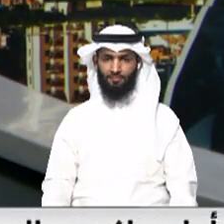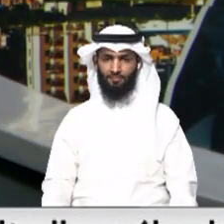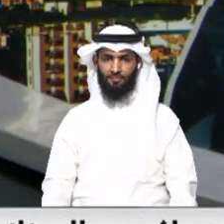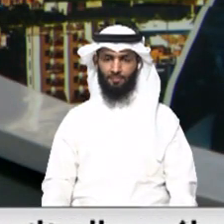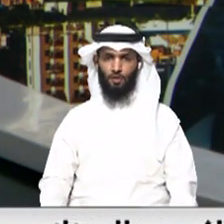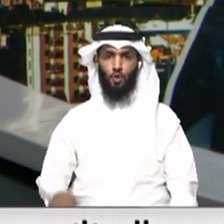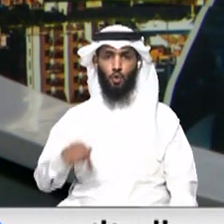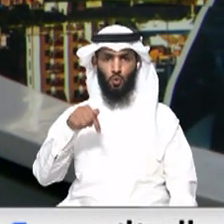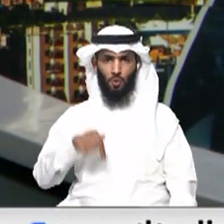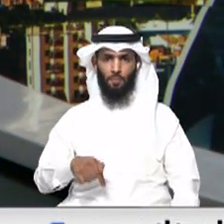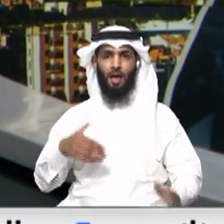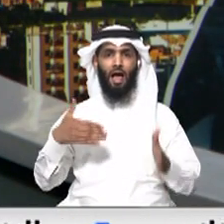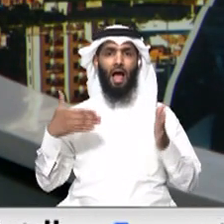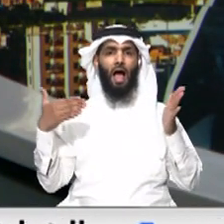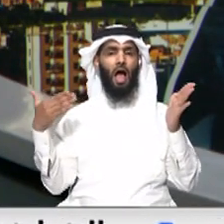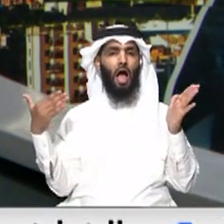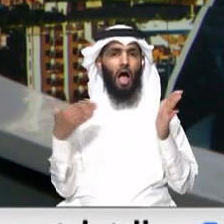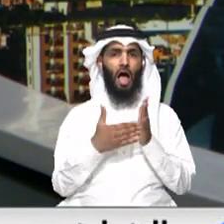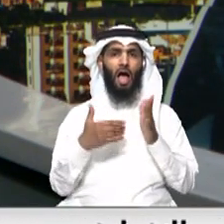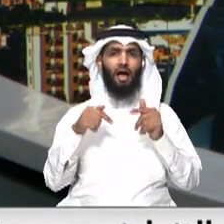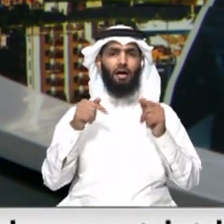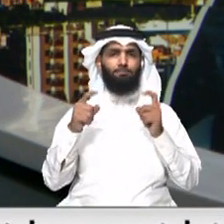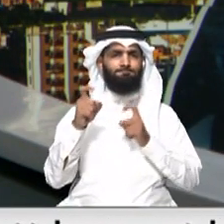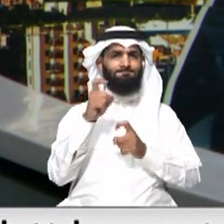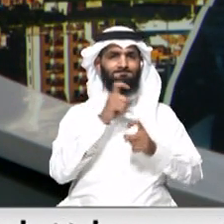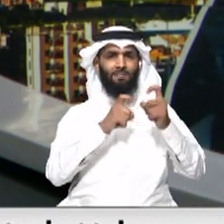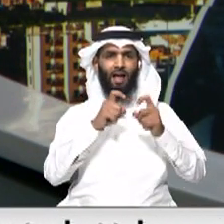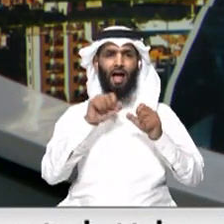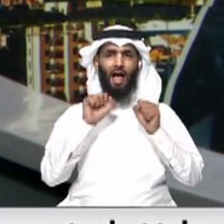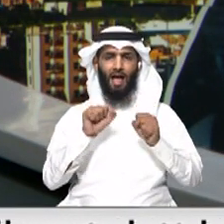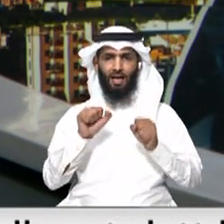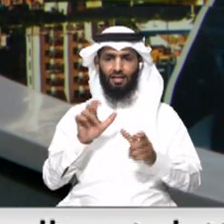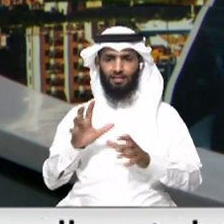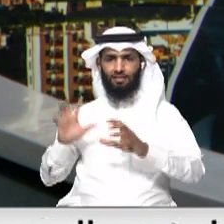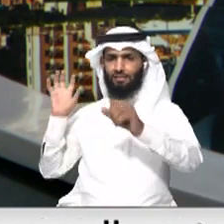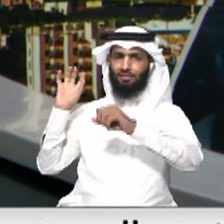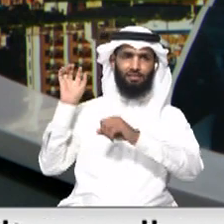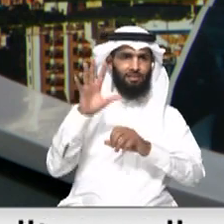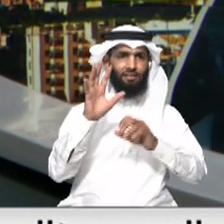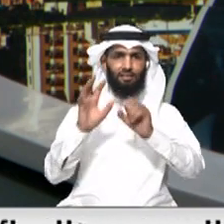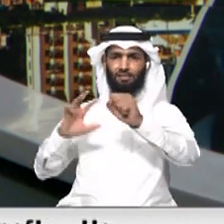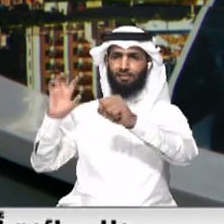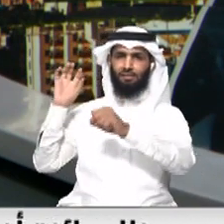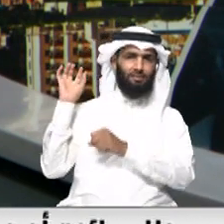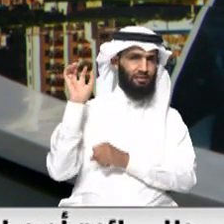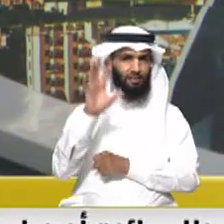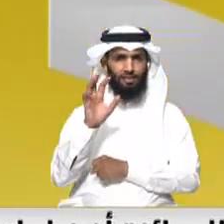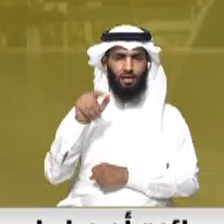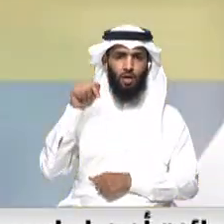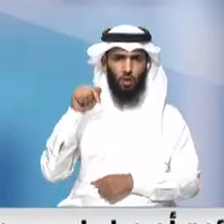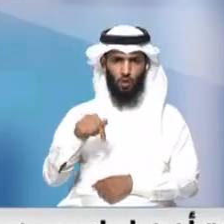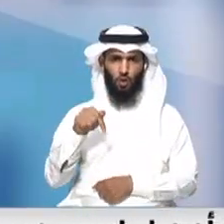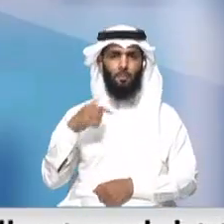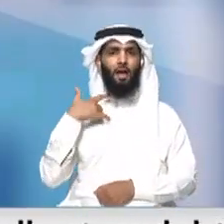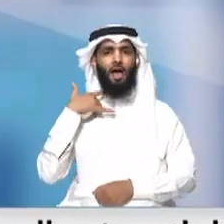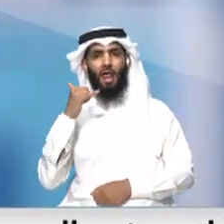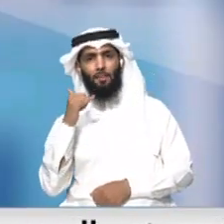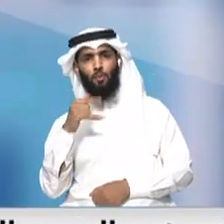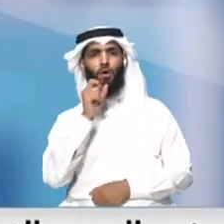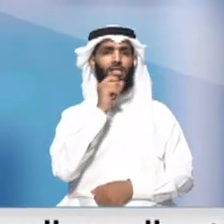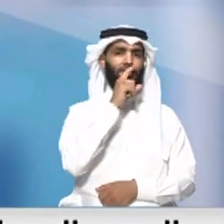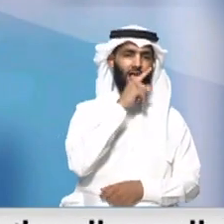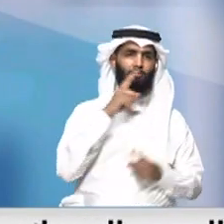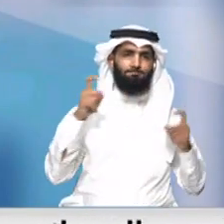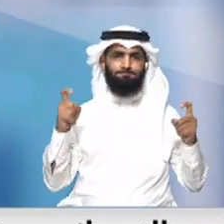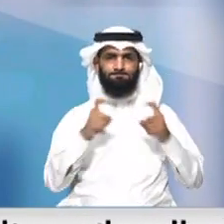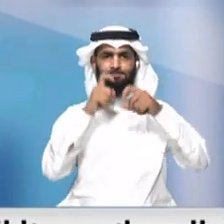يختتم اليوم دور الذهاب من الدور الممتاز لكرة اليد بإقامة ثلاث مباريات، حيث يلتقي بعد قليل العربي مع السالمية في وفي